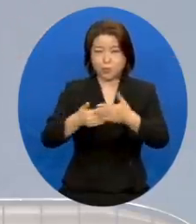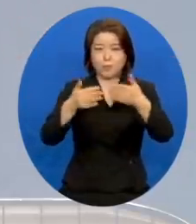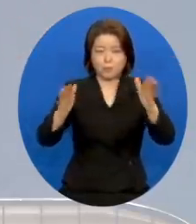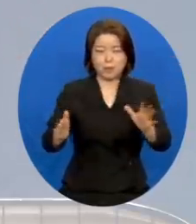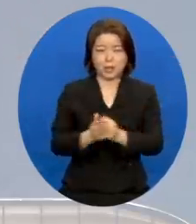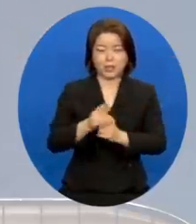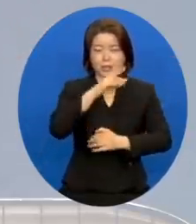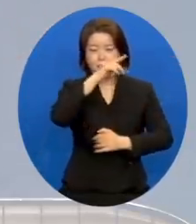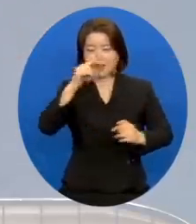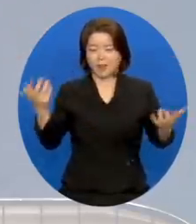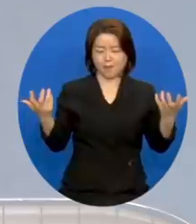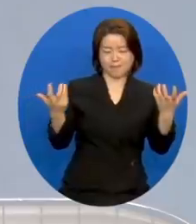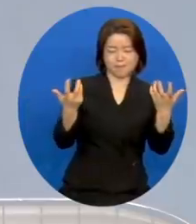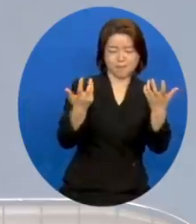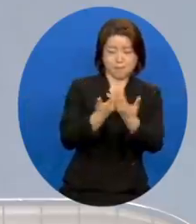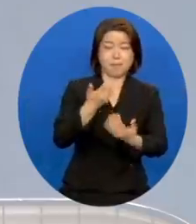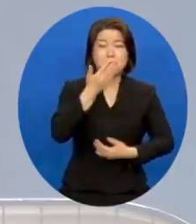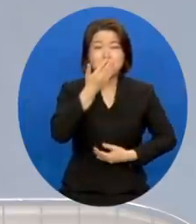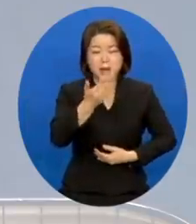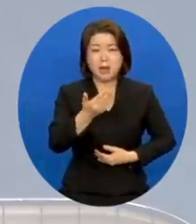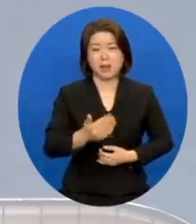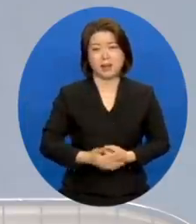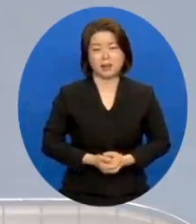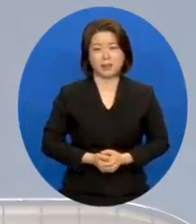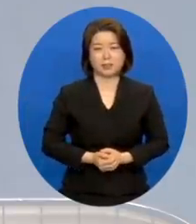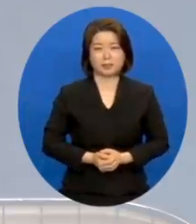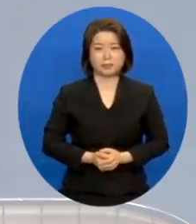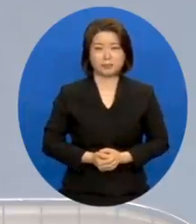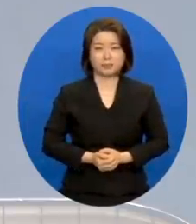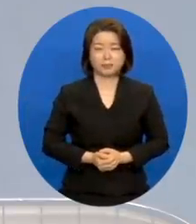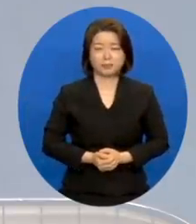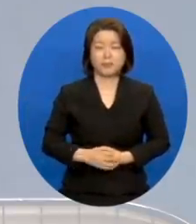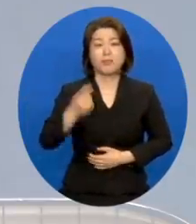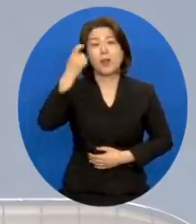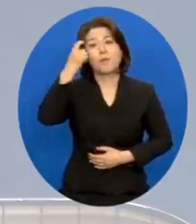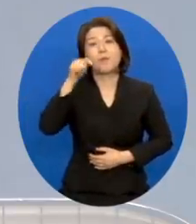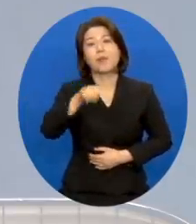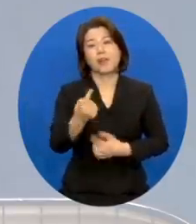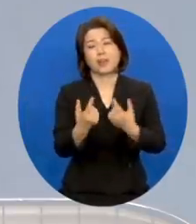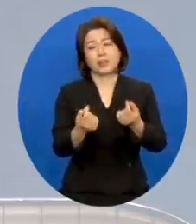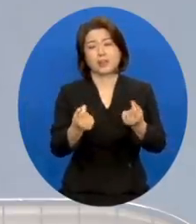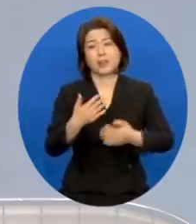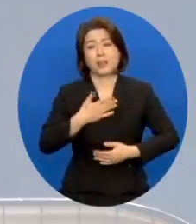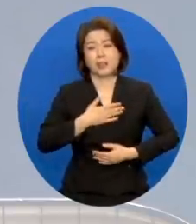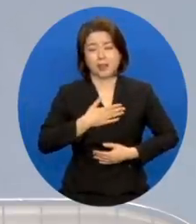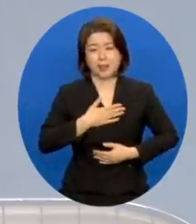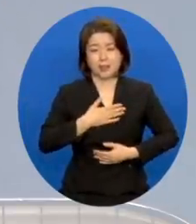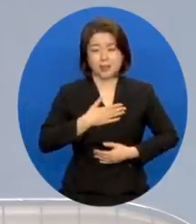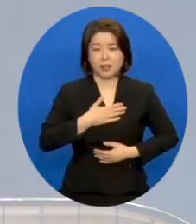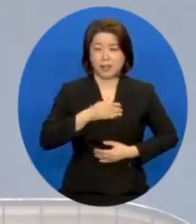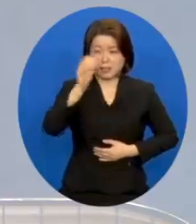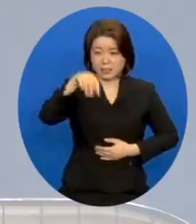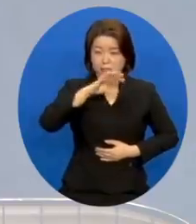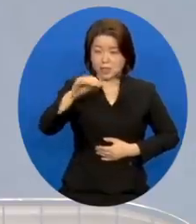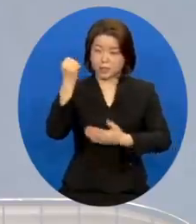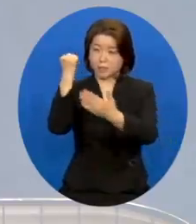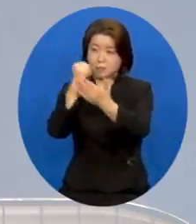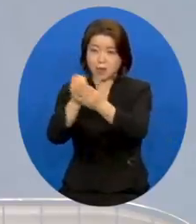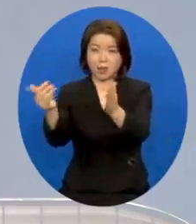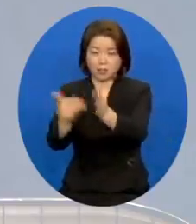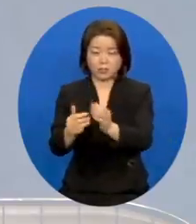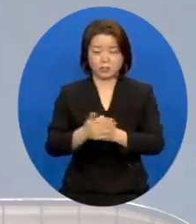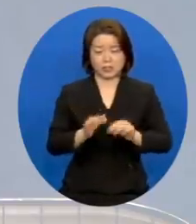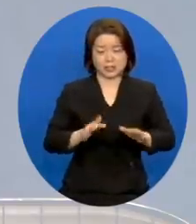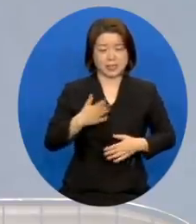향기로 진동 하잖아요 원래 그렇게 내 않는 십자가에 못 박혔고 이제는 내가